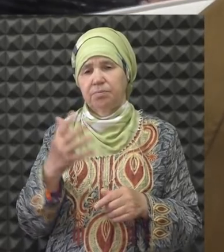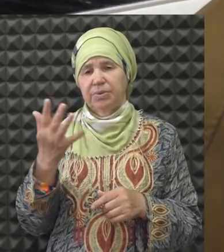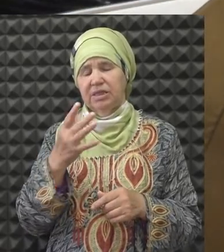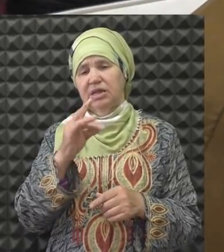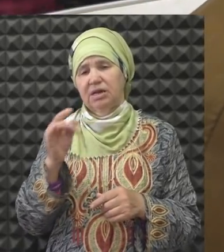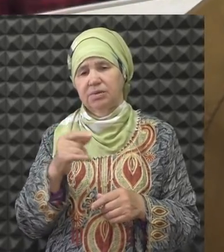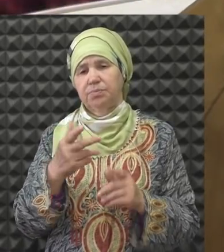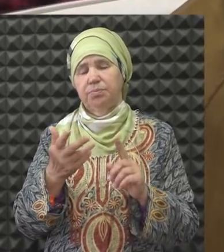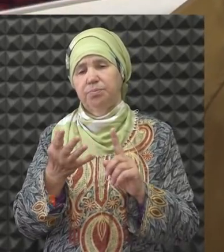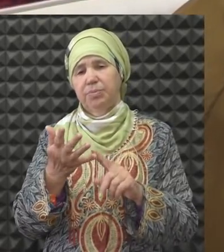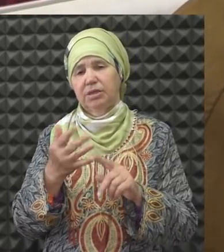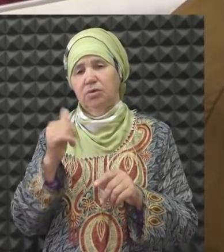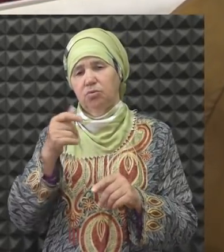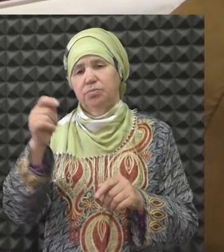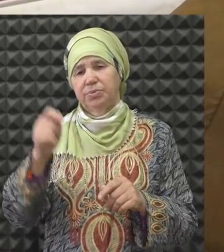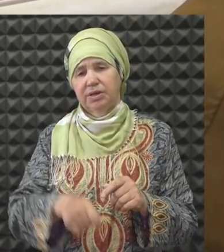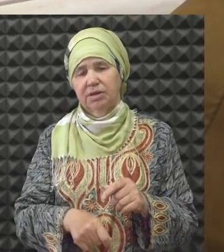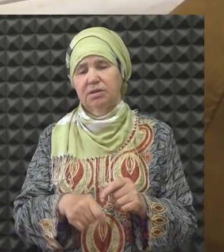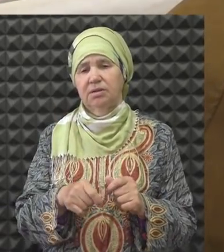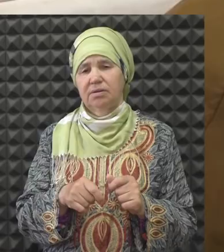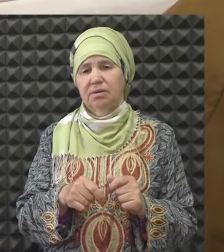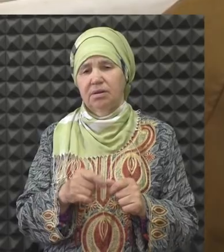уже пятый год провожу